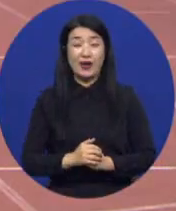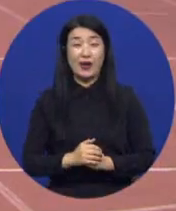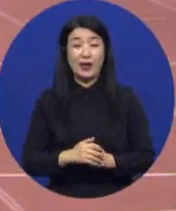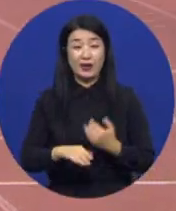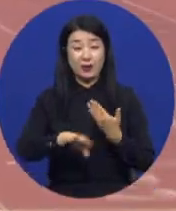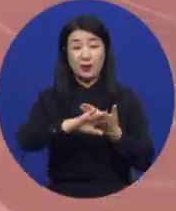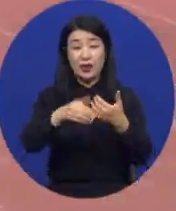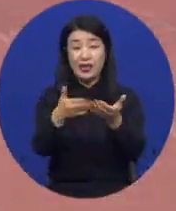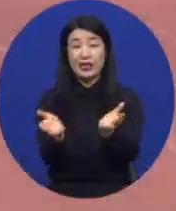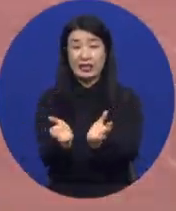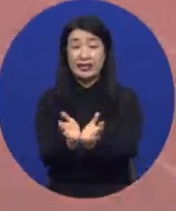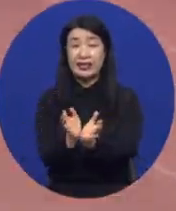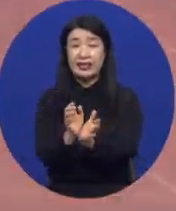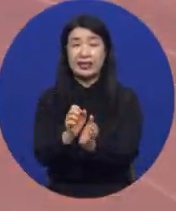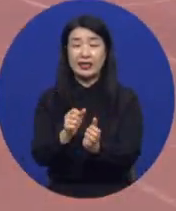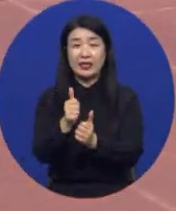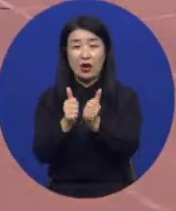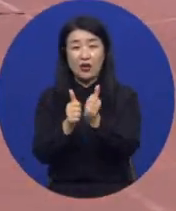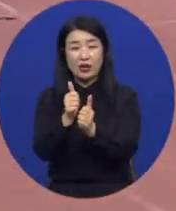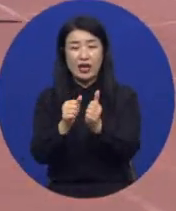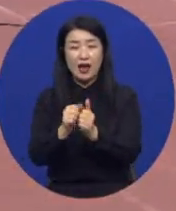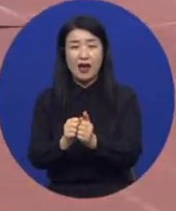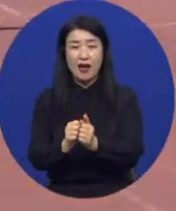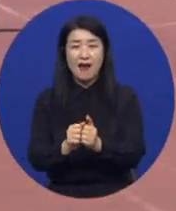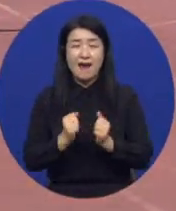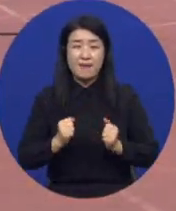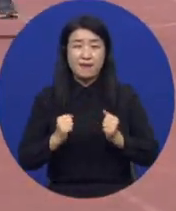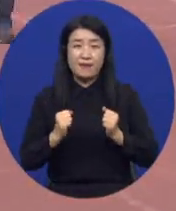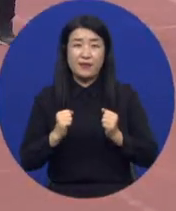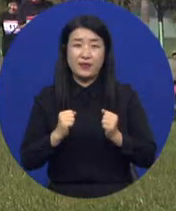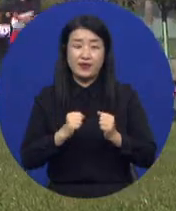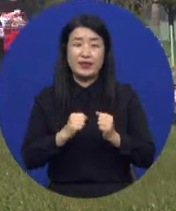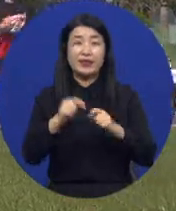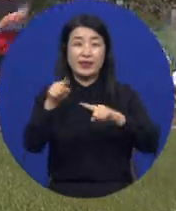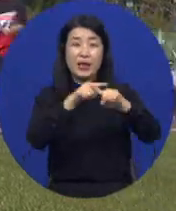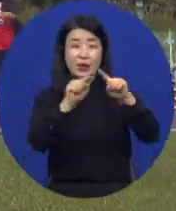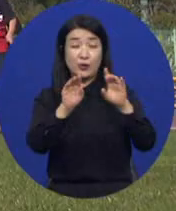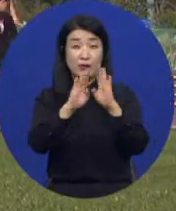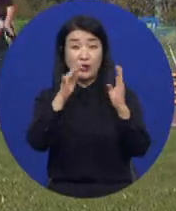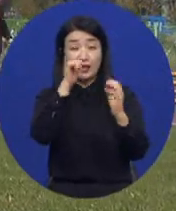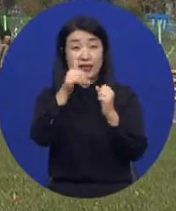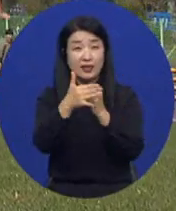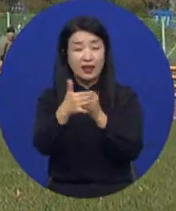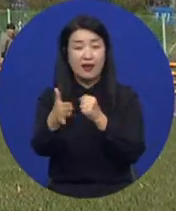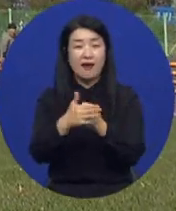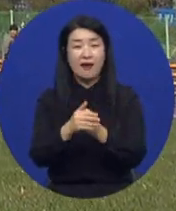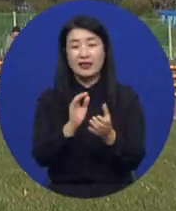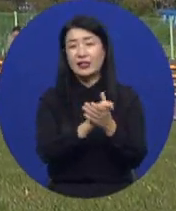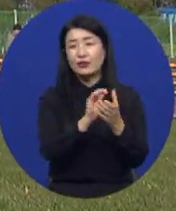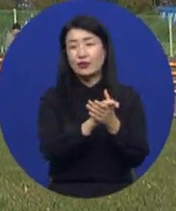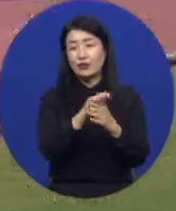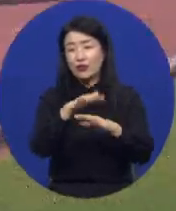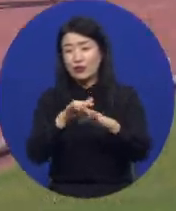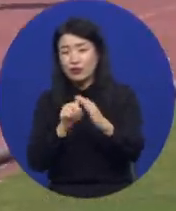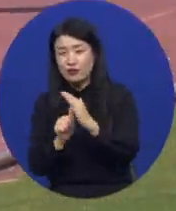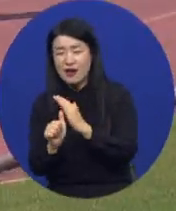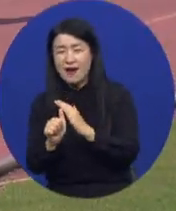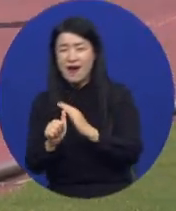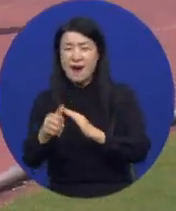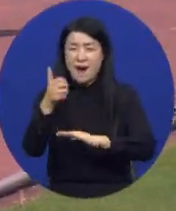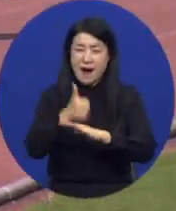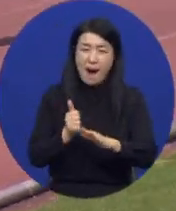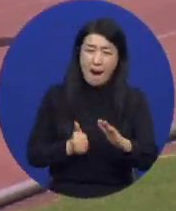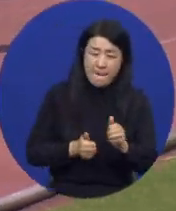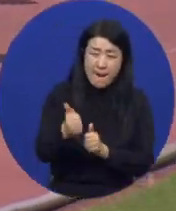다른 경기장에서는 장애인부 학생들의 육상 경기가 펼쳐졌습니다. 선수들은 친구들과 한 마음으로 끝까지